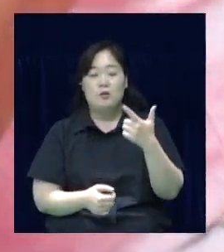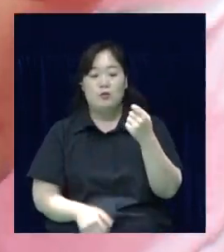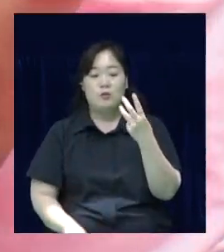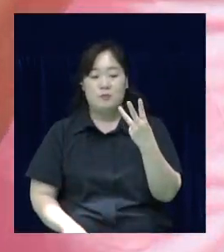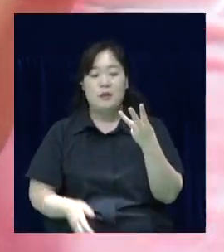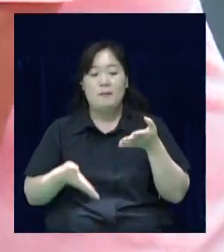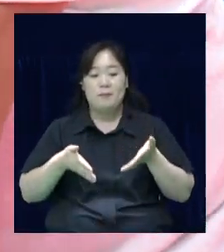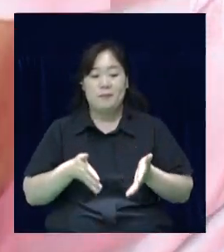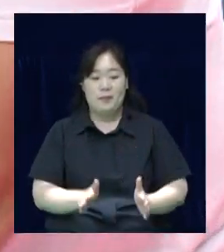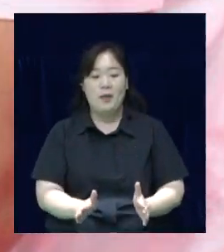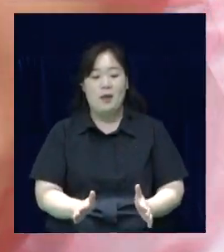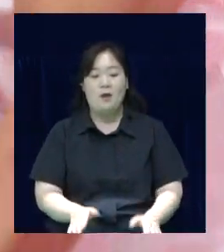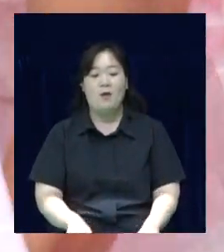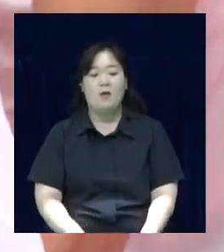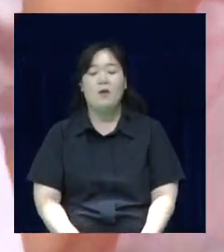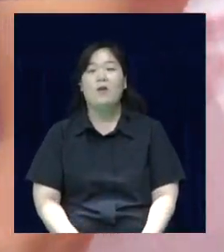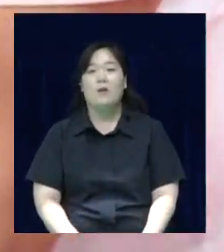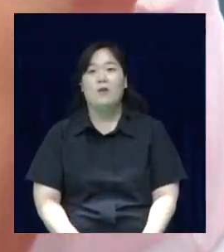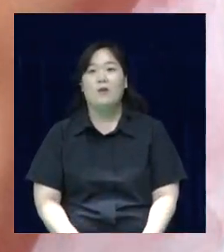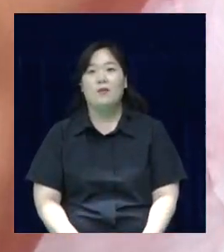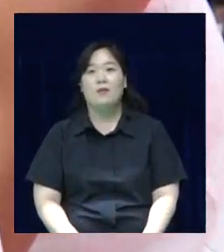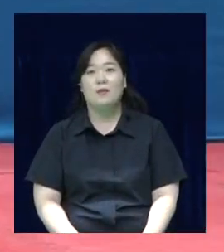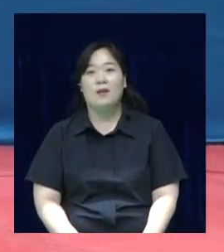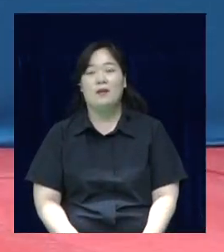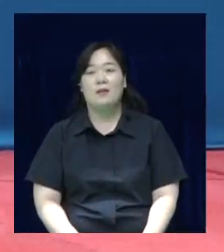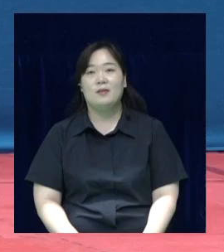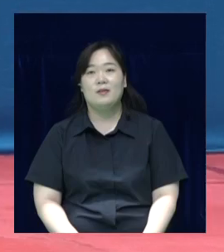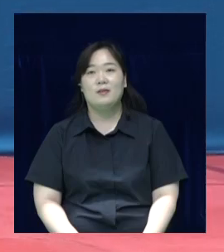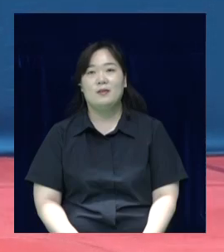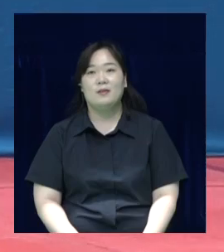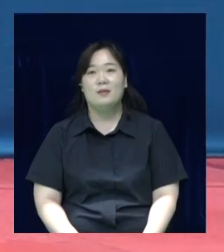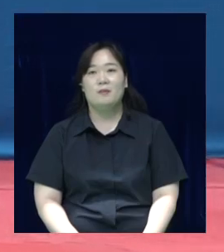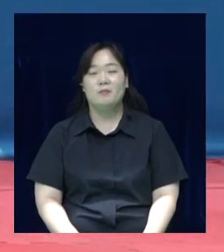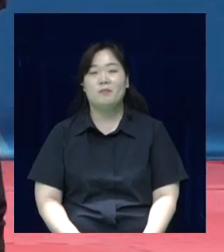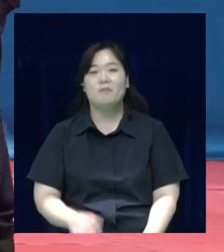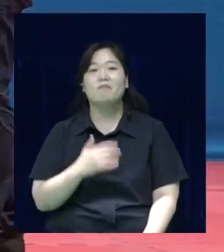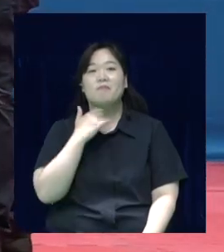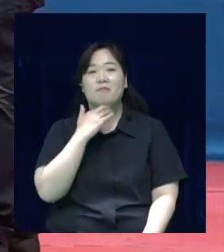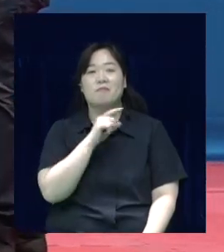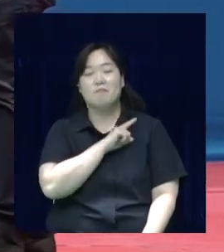네, 역시나 맞습니다. 서신곤 선수에 이어서 연장자 예. 두 번째 연장장이고요.